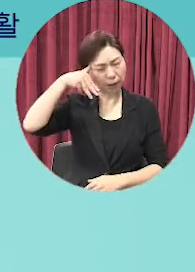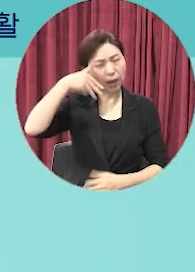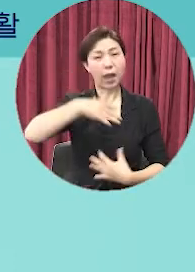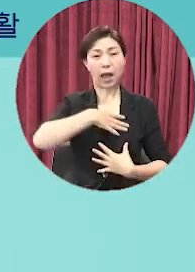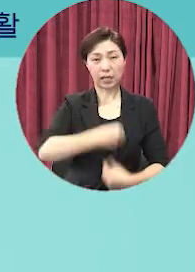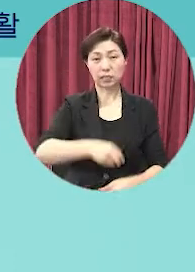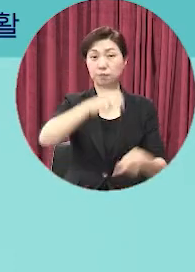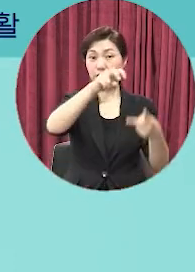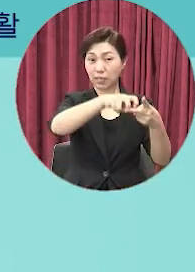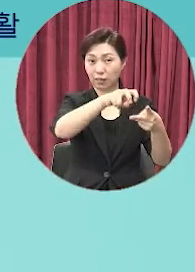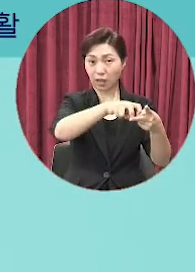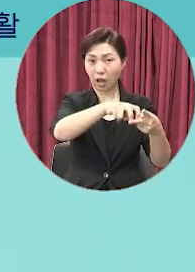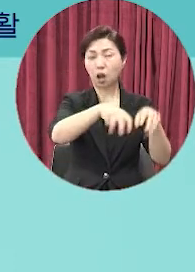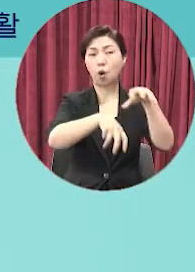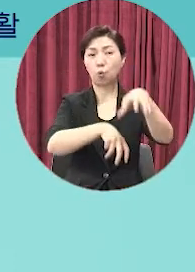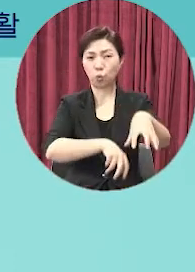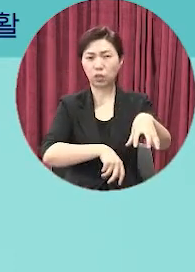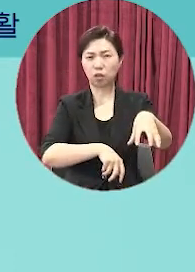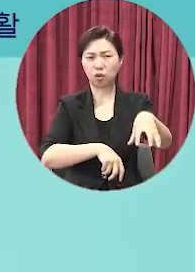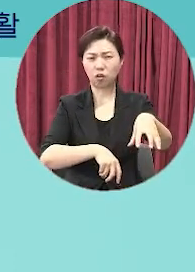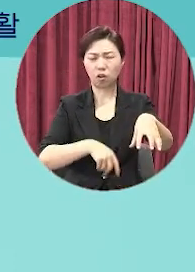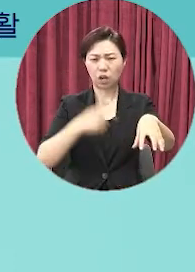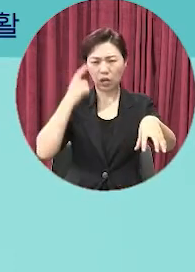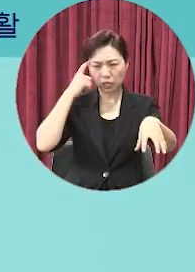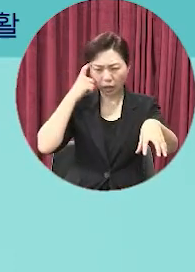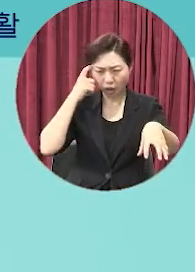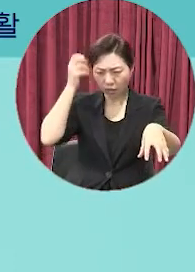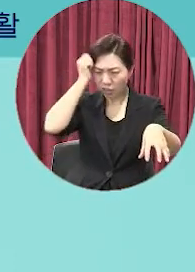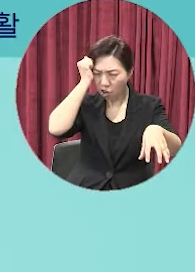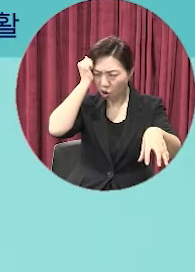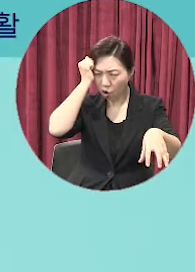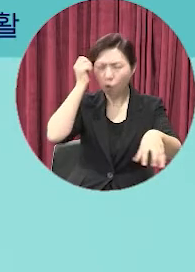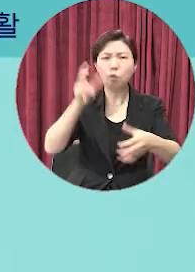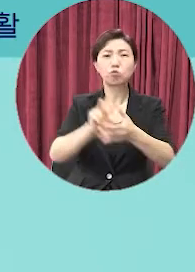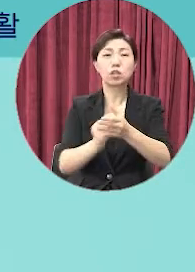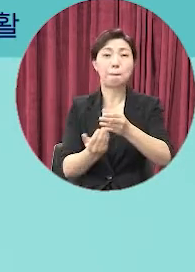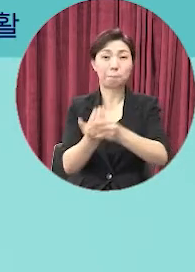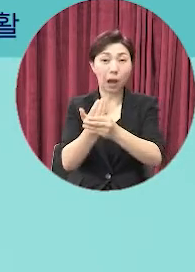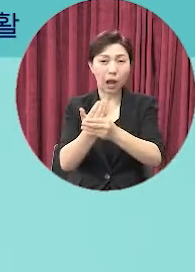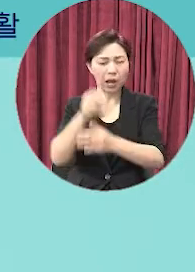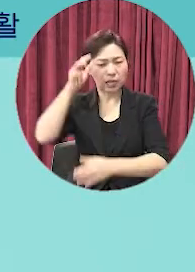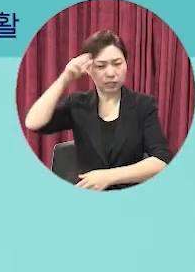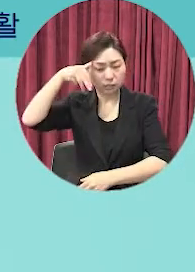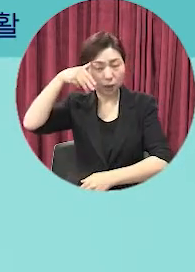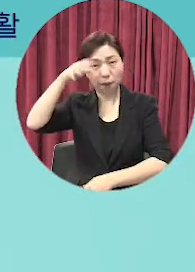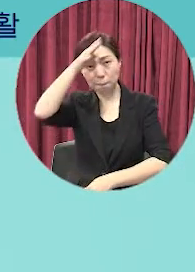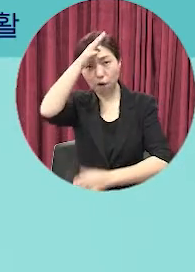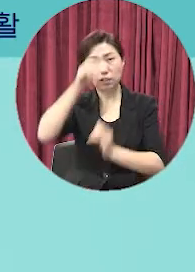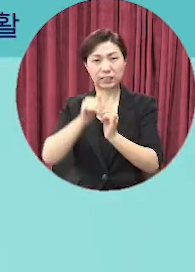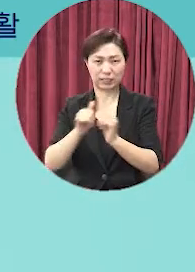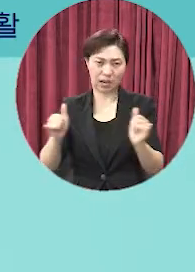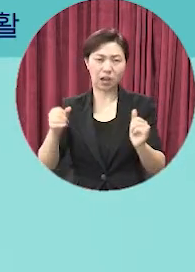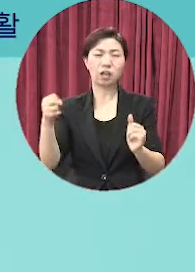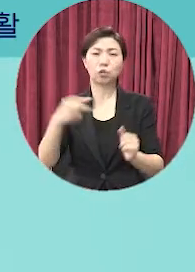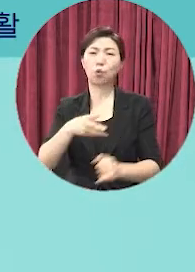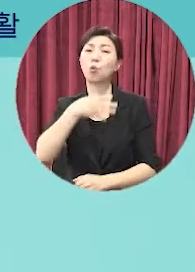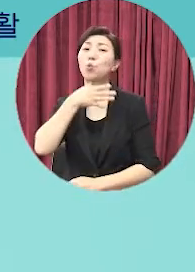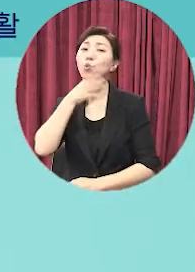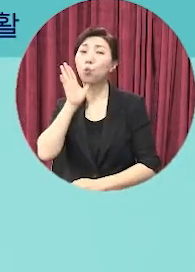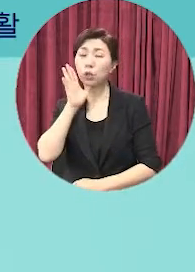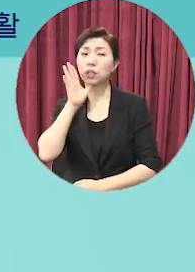안심센터에서 인지가 문제가 있는 치매 환자를 또는 이제 노인을